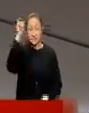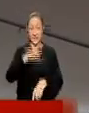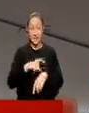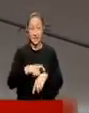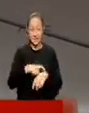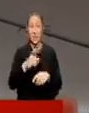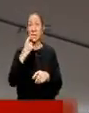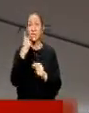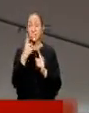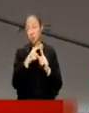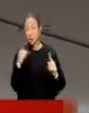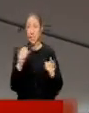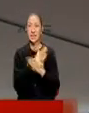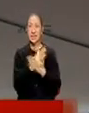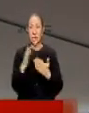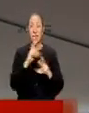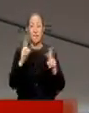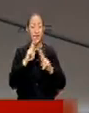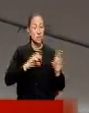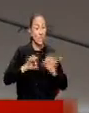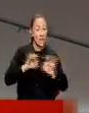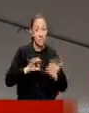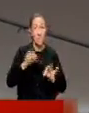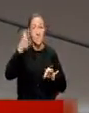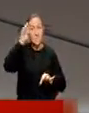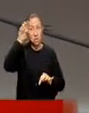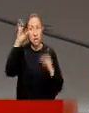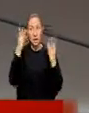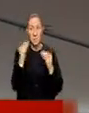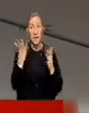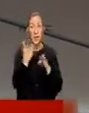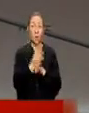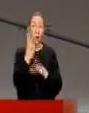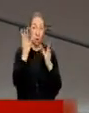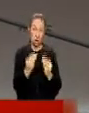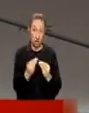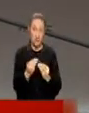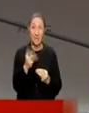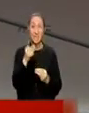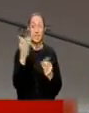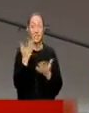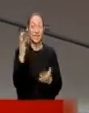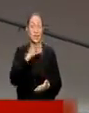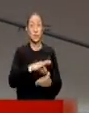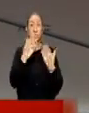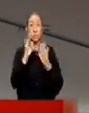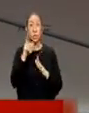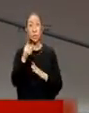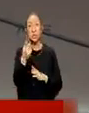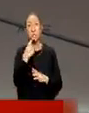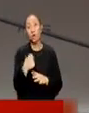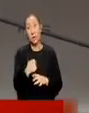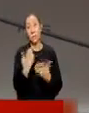uygulamasının yıl boyunca uygulanması enerji planlaması ve psikolojik anlamda daha doğru olacaktır siz nasıl faydası yok diyorsunuz onu